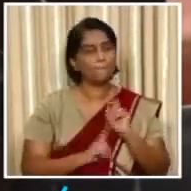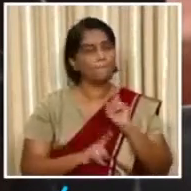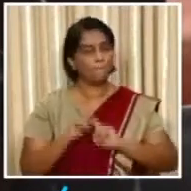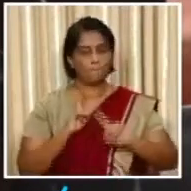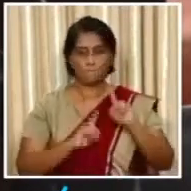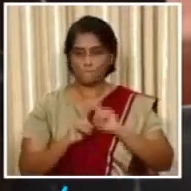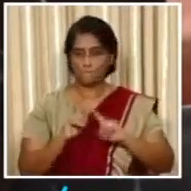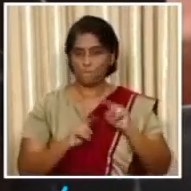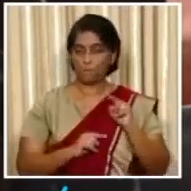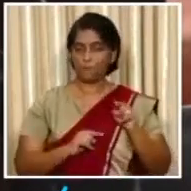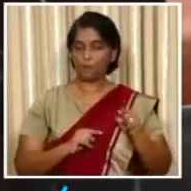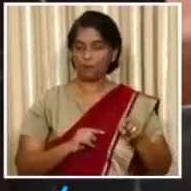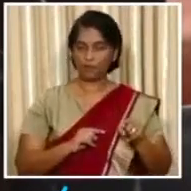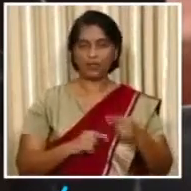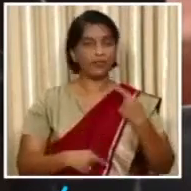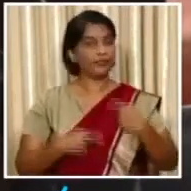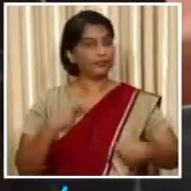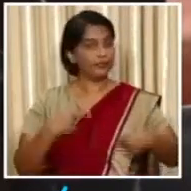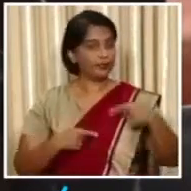விவாத ஆரம்பத்திலே